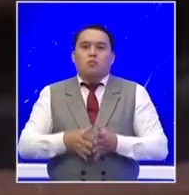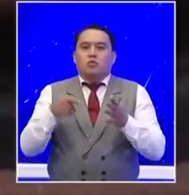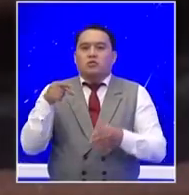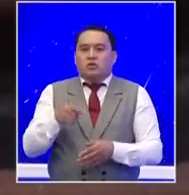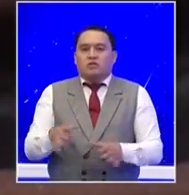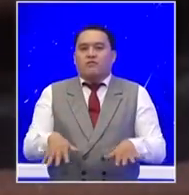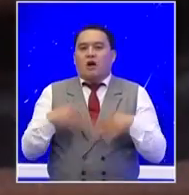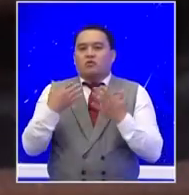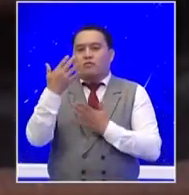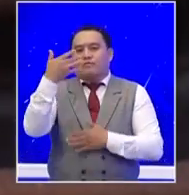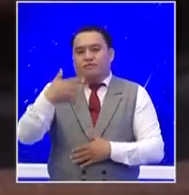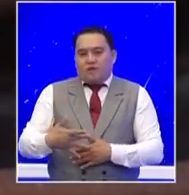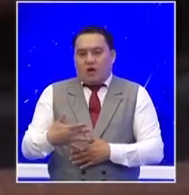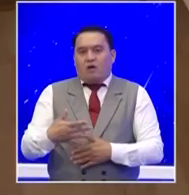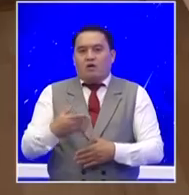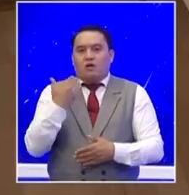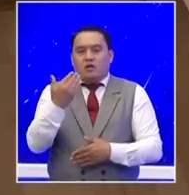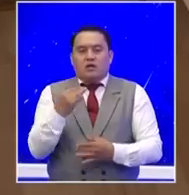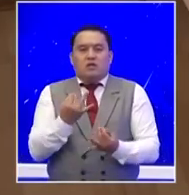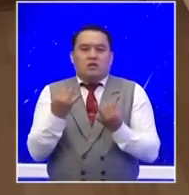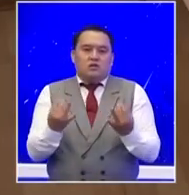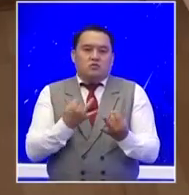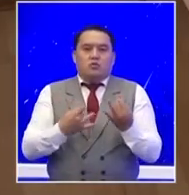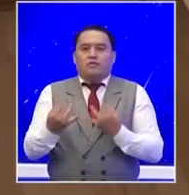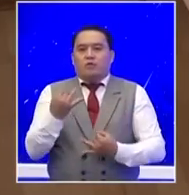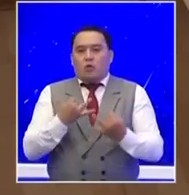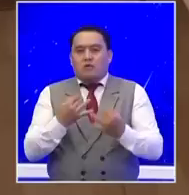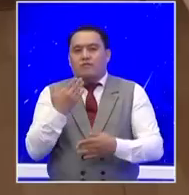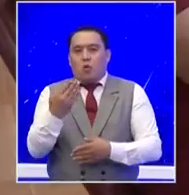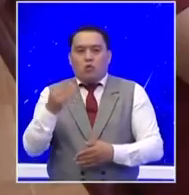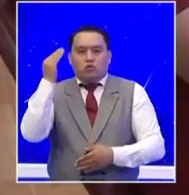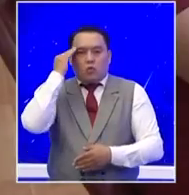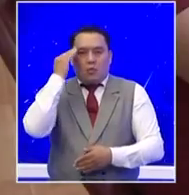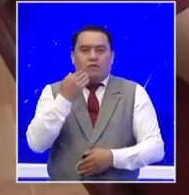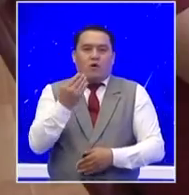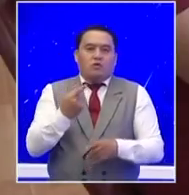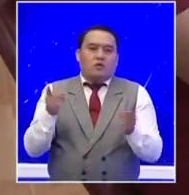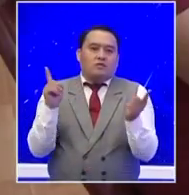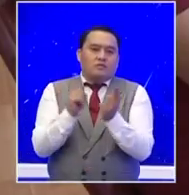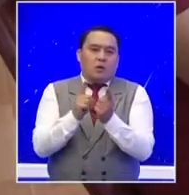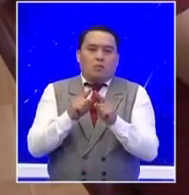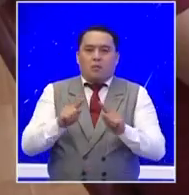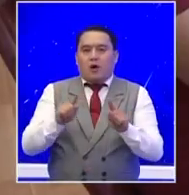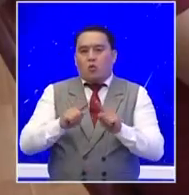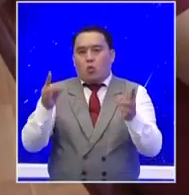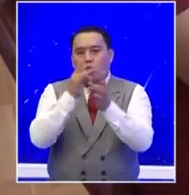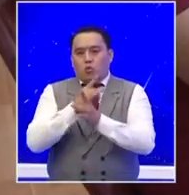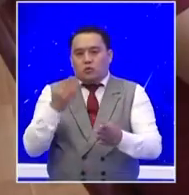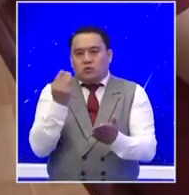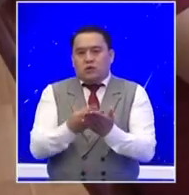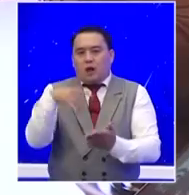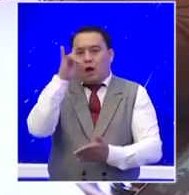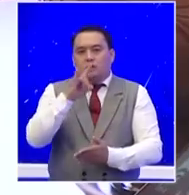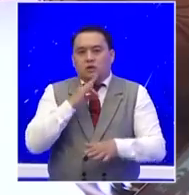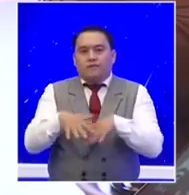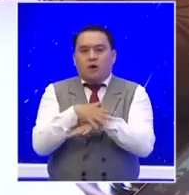1000 восторженных комментариев в адрес интересного собеседника. По мнению Жумахмета Жайлаубаева, подобные встречи пропагандируют культурные